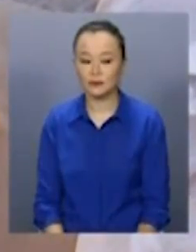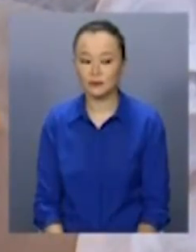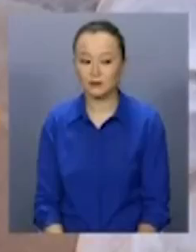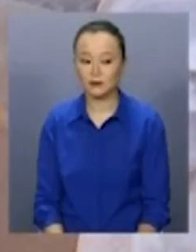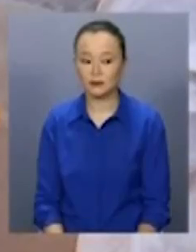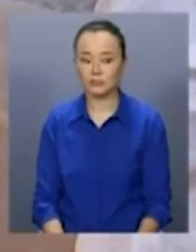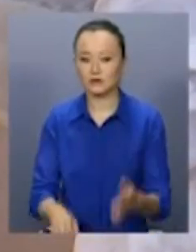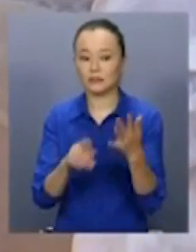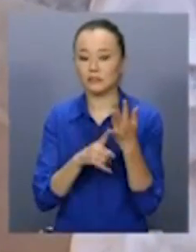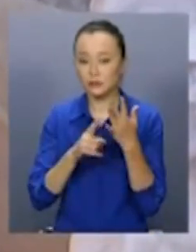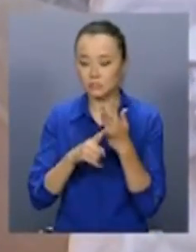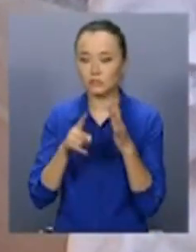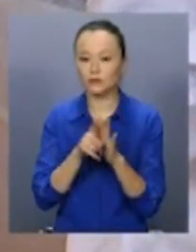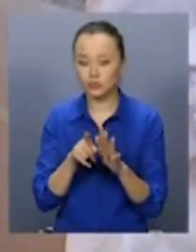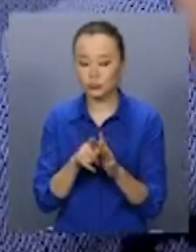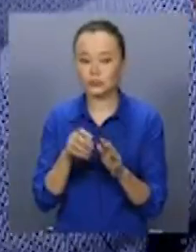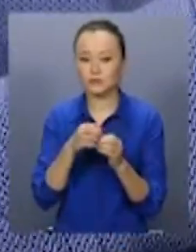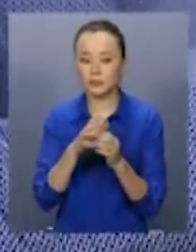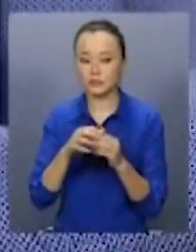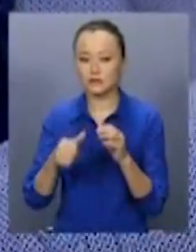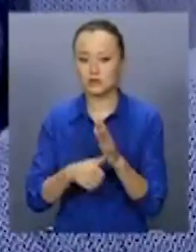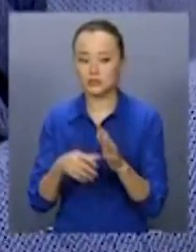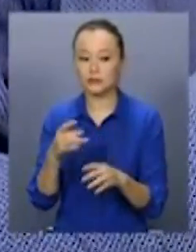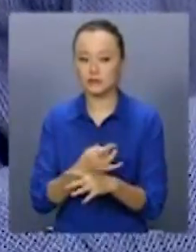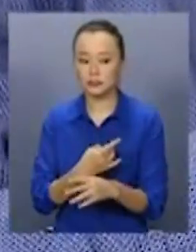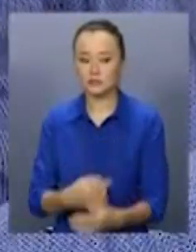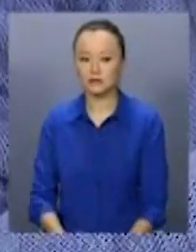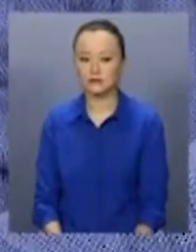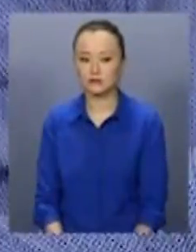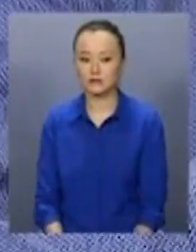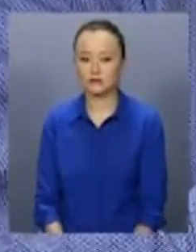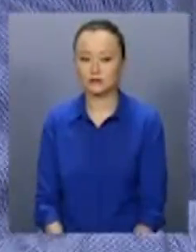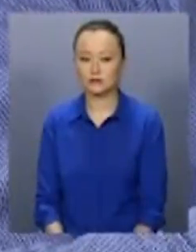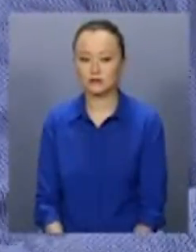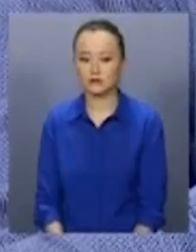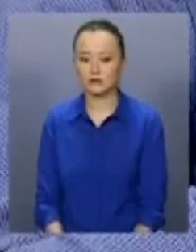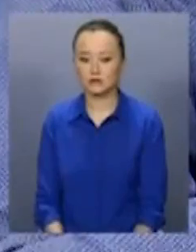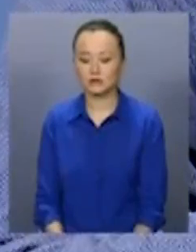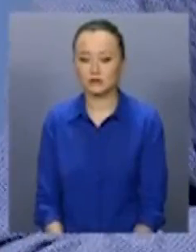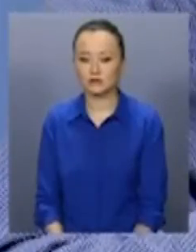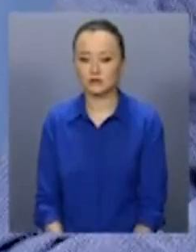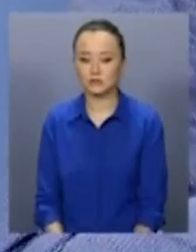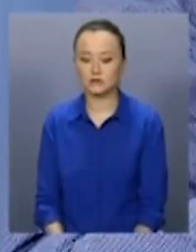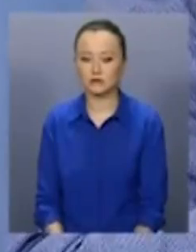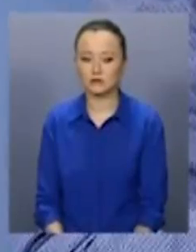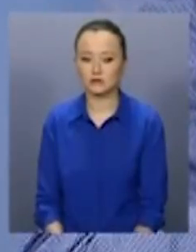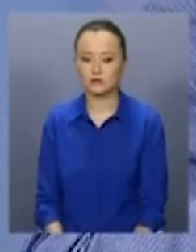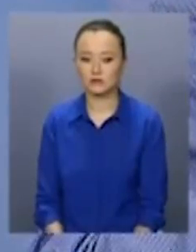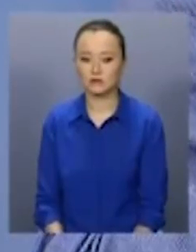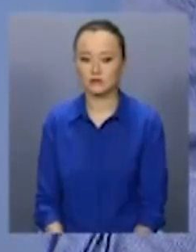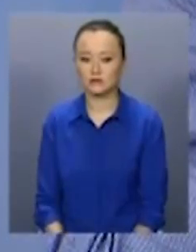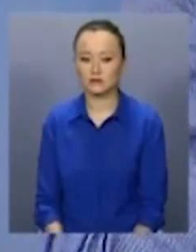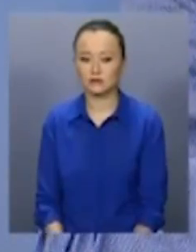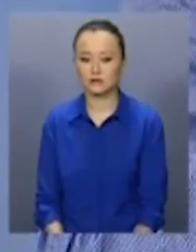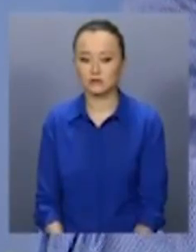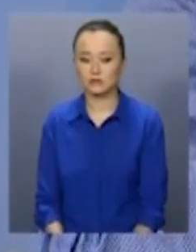жоқ саусақпенен. Осылай 15-16 рет жасайсыз. Одан кейін ең кішкентай саусақпен бас бармақ. 15-16 рет жасайсыз. Одан кейін